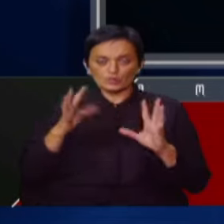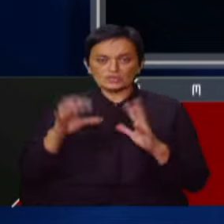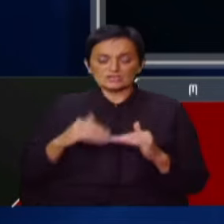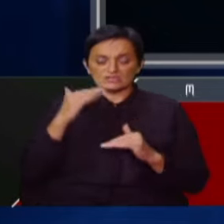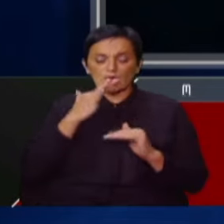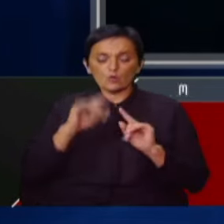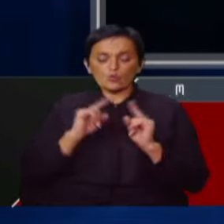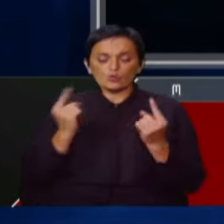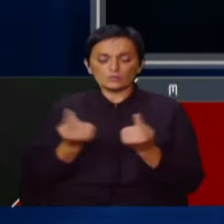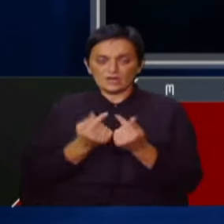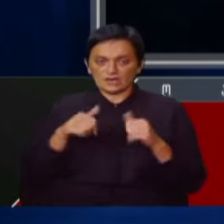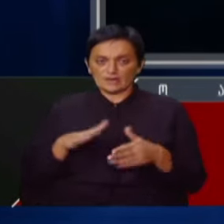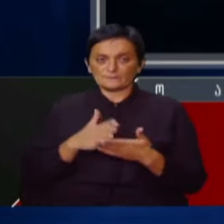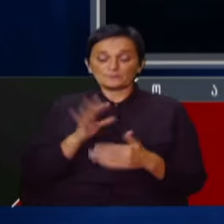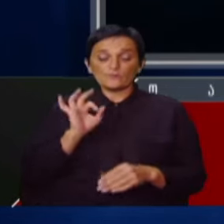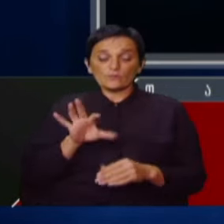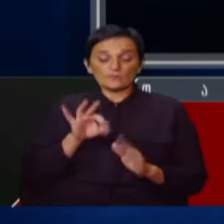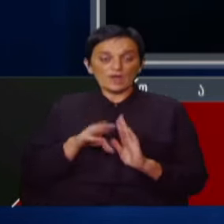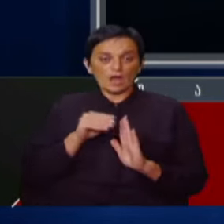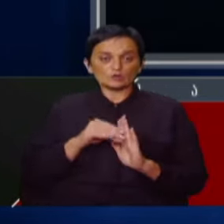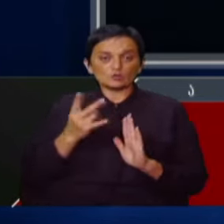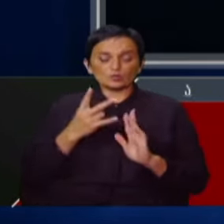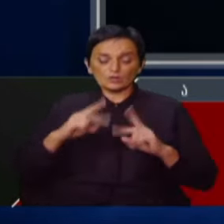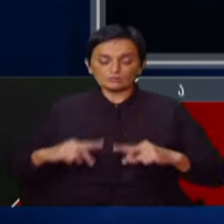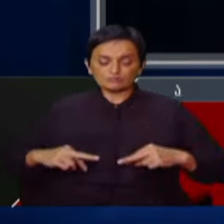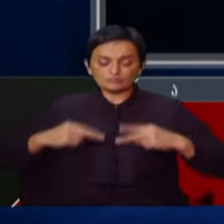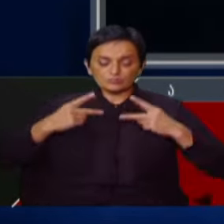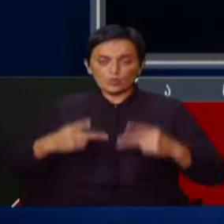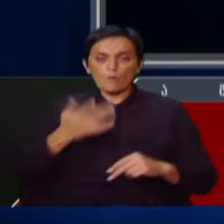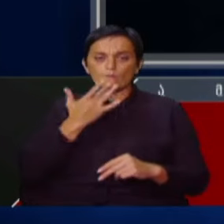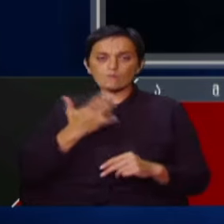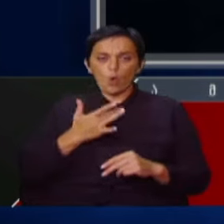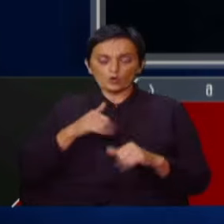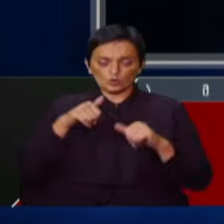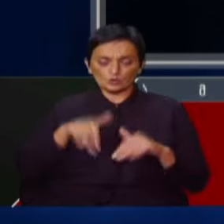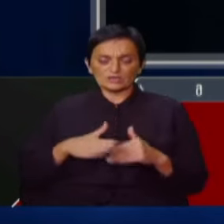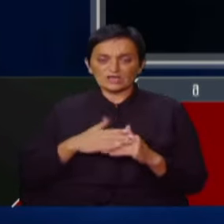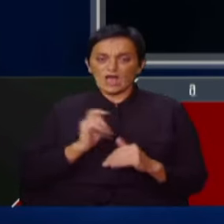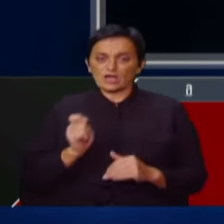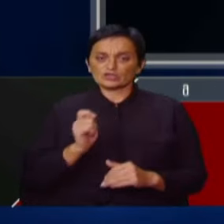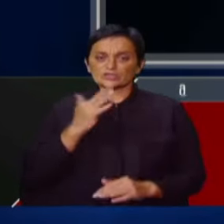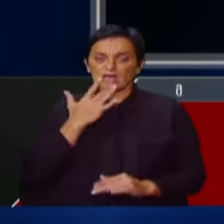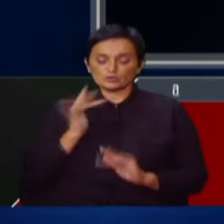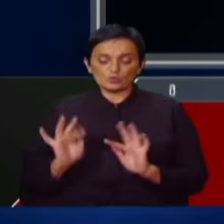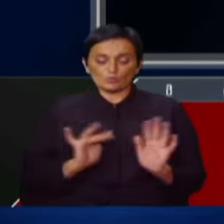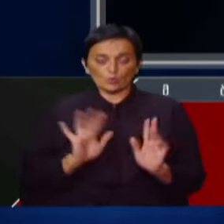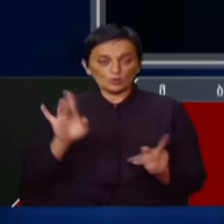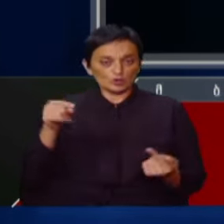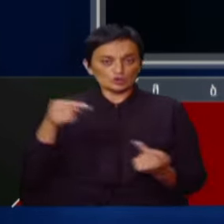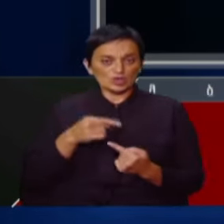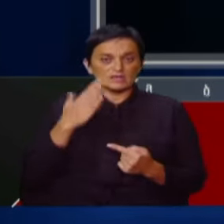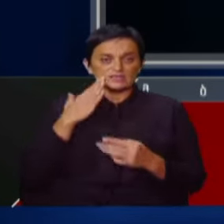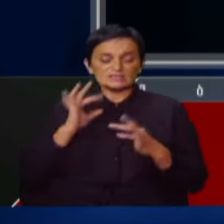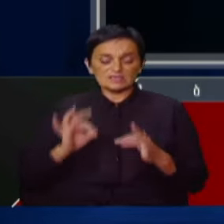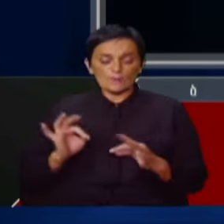საკონსტიტუციო უმრავლესობის გადაწყვეტილება. ოქტომბრის არჩევნები უნდა იქცეს ერთგვარ ნიურნბერგის პოლიტიკურ განაჩენად ნაციონალური მოძრაობისთვის, რომელიც შესაბამის